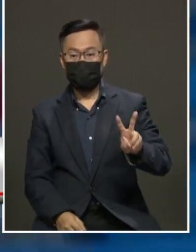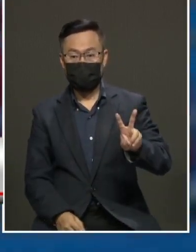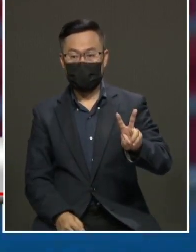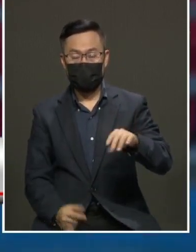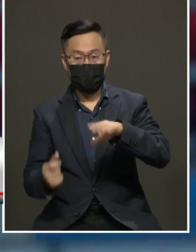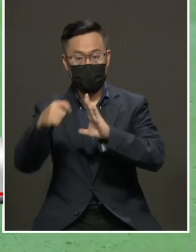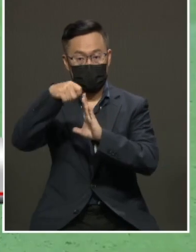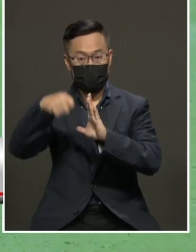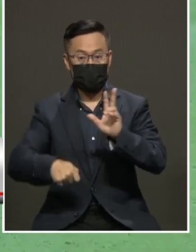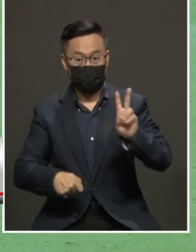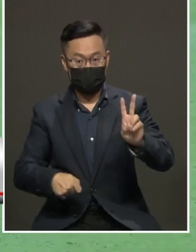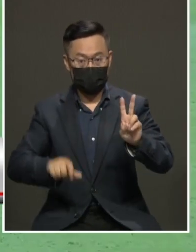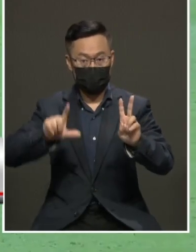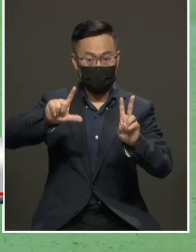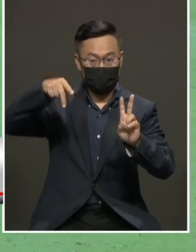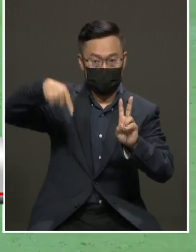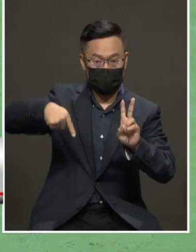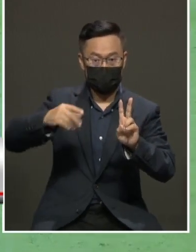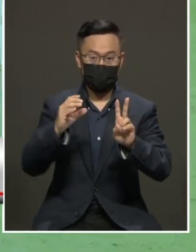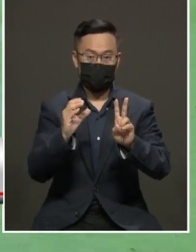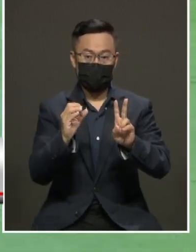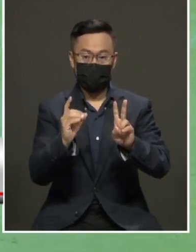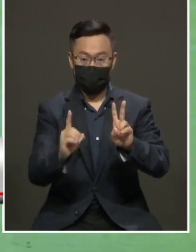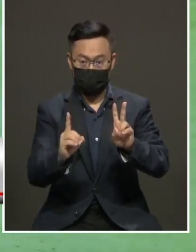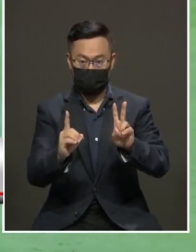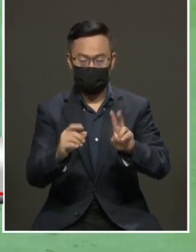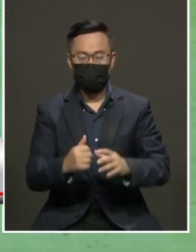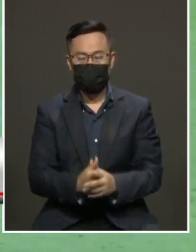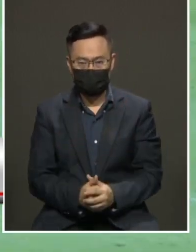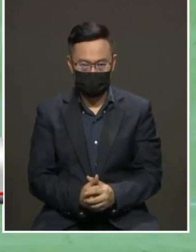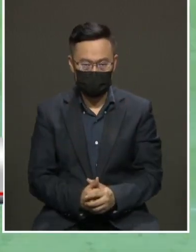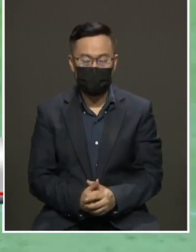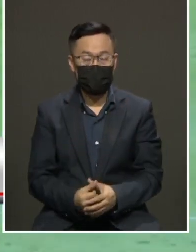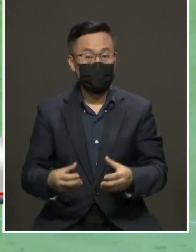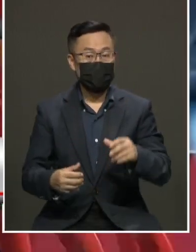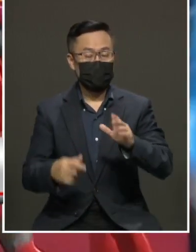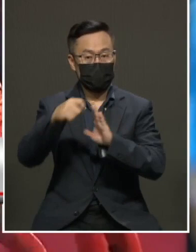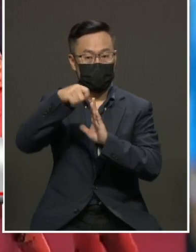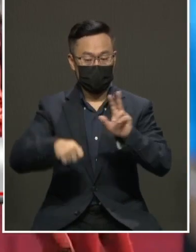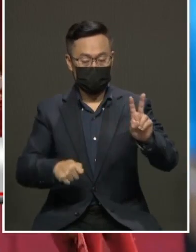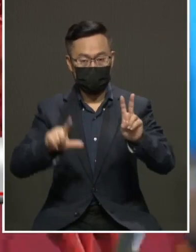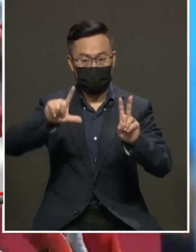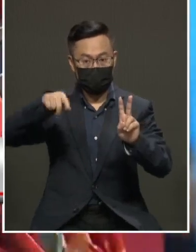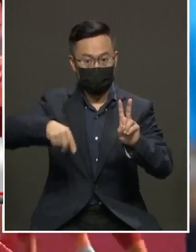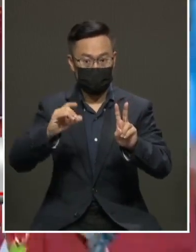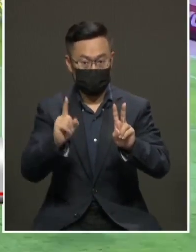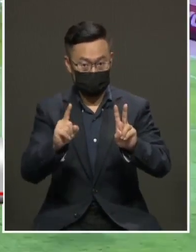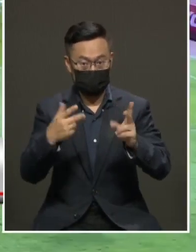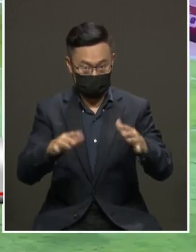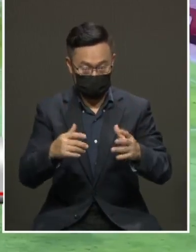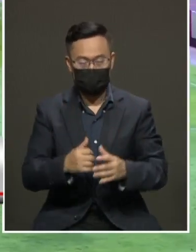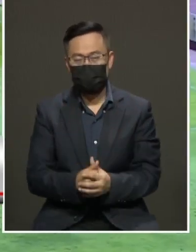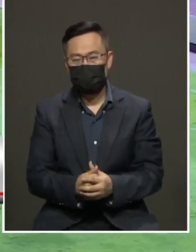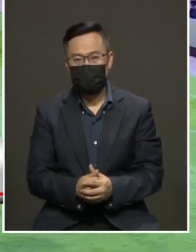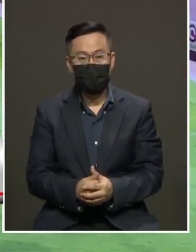อร์แกนฟอริเออร์สนะคะวอลเล่หน้าประตูค่ะ2ประตูต่อ1นะคะนครราชสีมามาสด้าขึ้นน